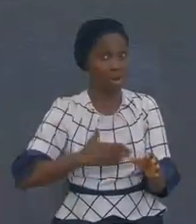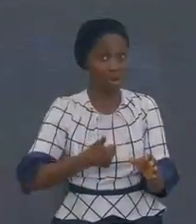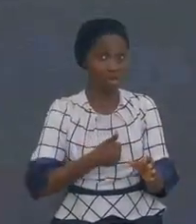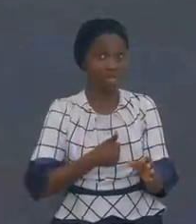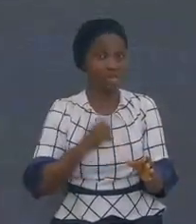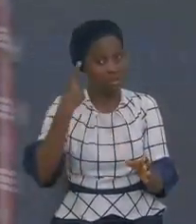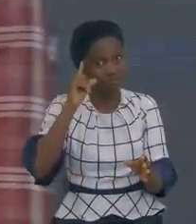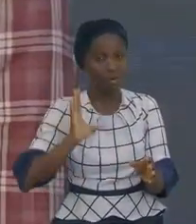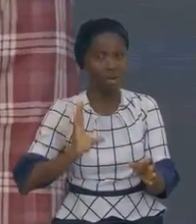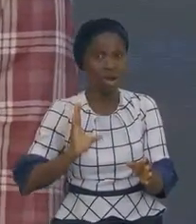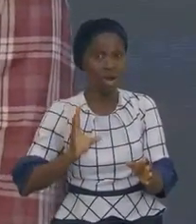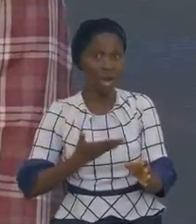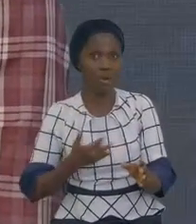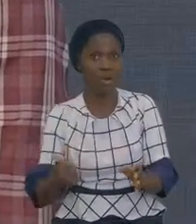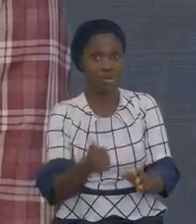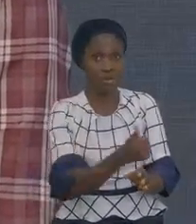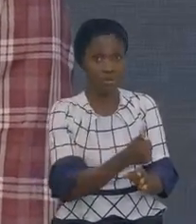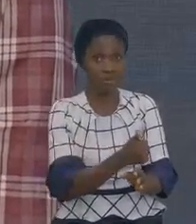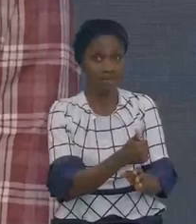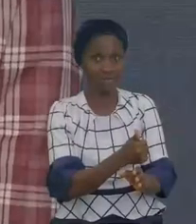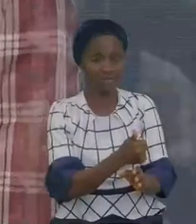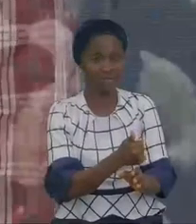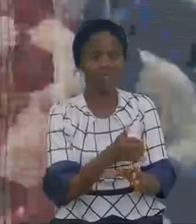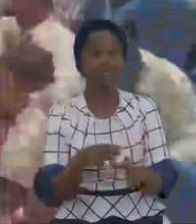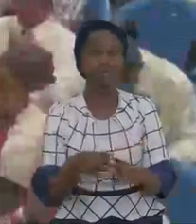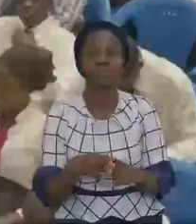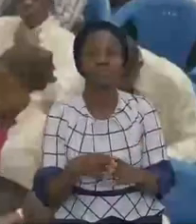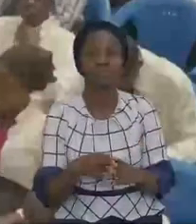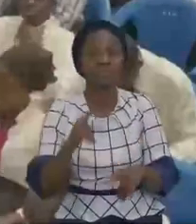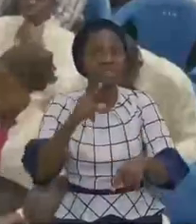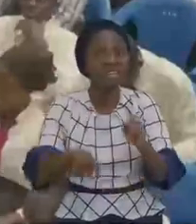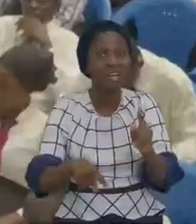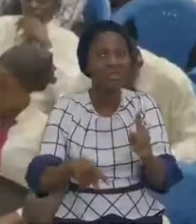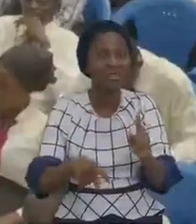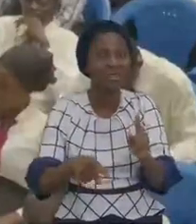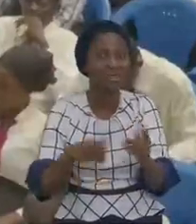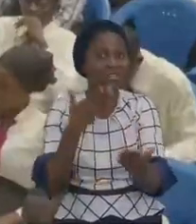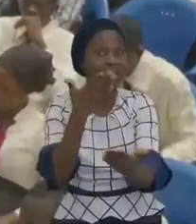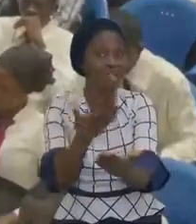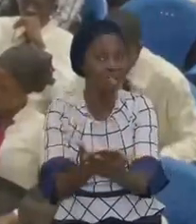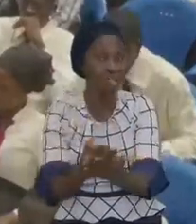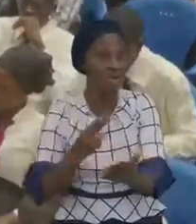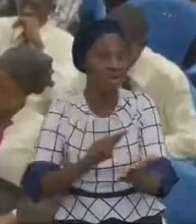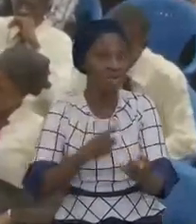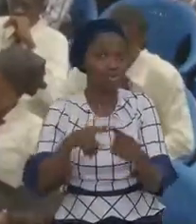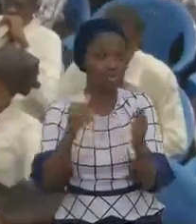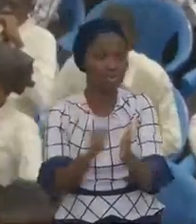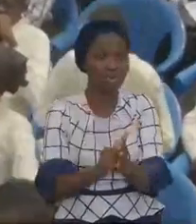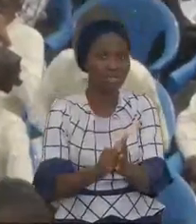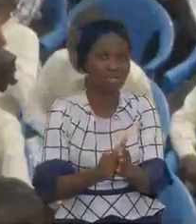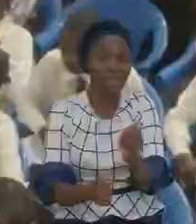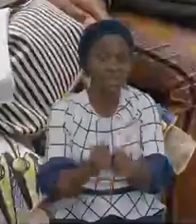il y a ce qu'on peut réaliser pour nous, nous ne peuvent pas nous amener à la terre plus haute, où la joie et l'amour et la